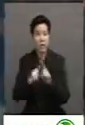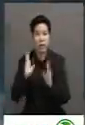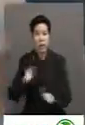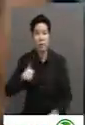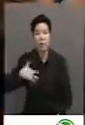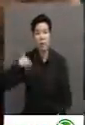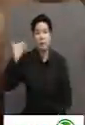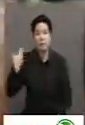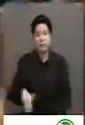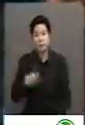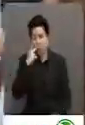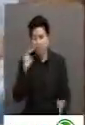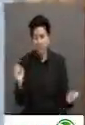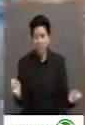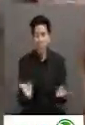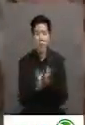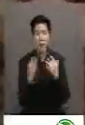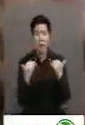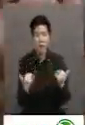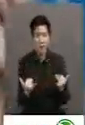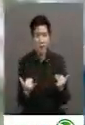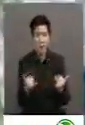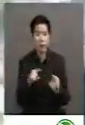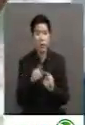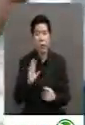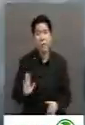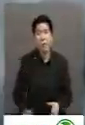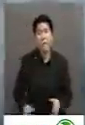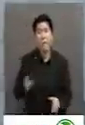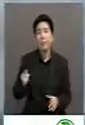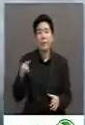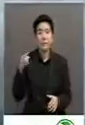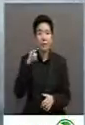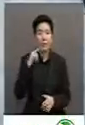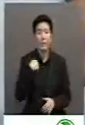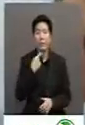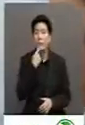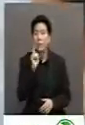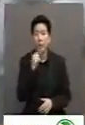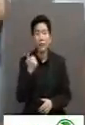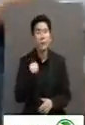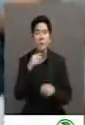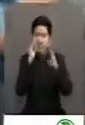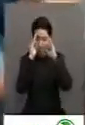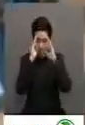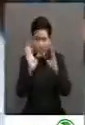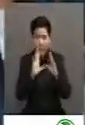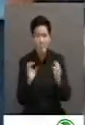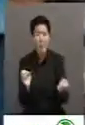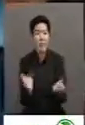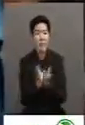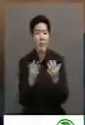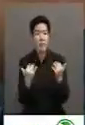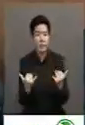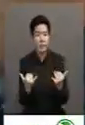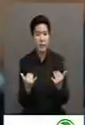ไม่พอใจแล้วก็กลายเป็นกระแสดราม่าเกิดขึ้นนะครับด้านเป๊ปซี่โคครับออกมาแถลงผ่านเว็บไซต์บอกว่าไม่ได้ตั้งใจให้จุดประเด็นรุน